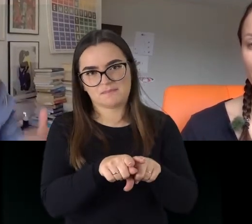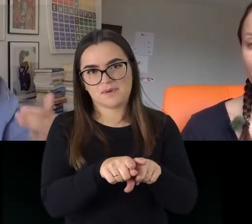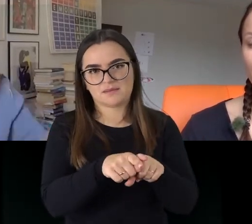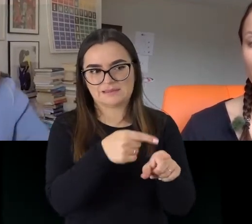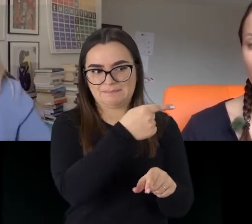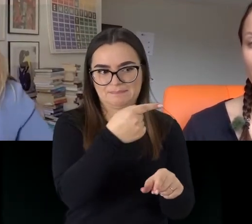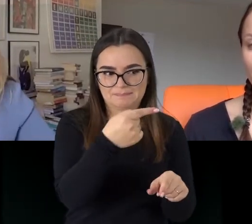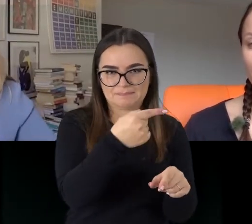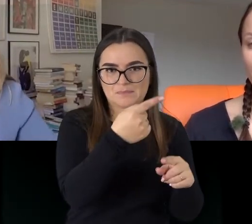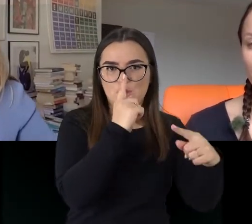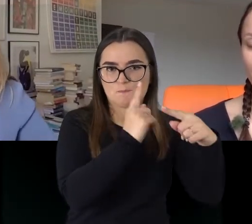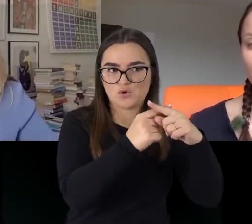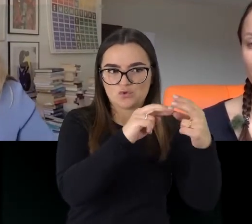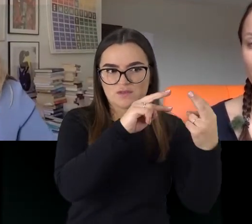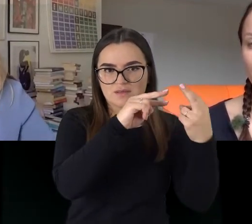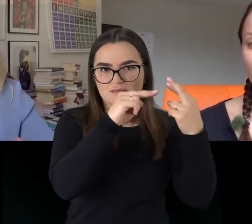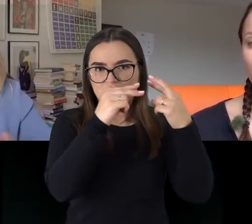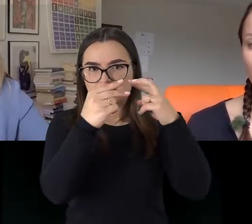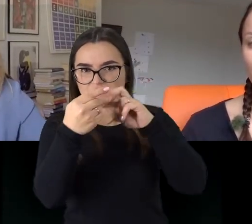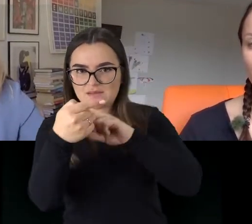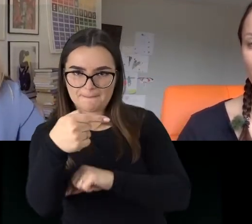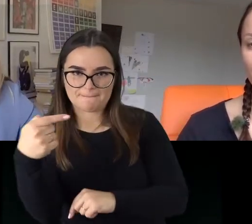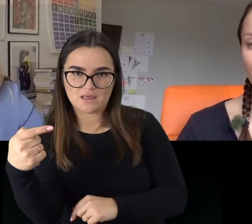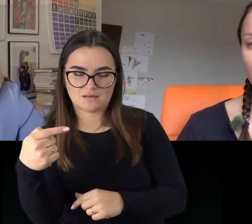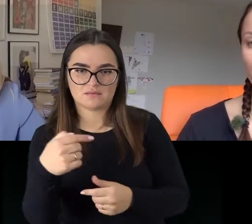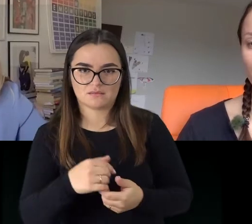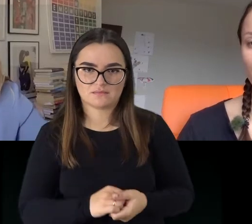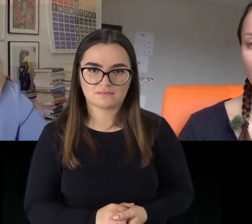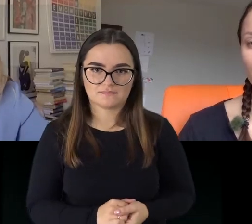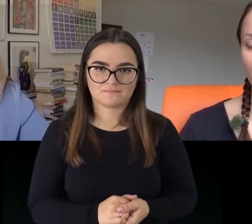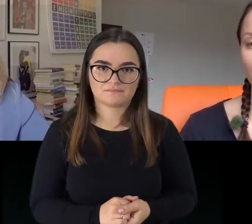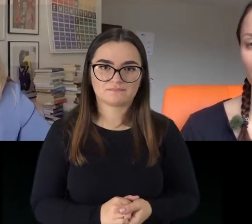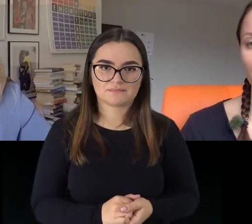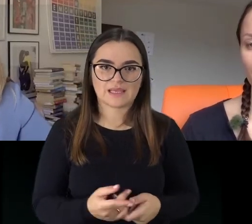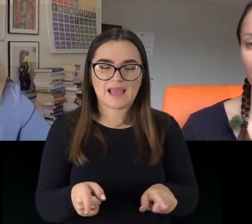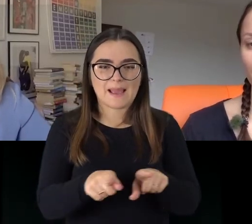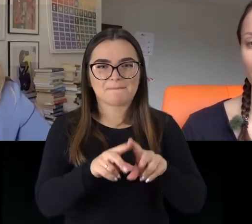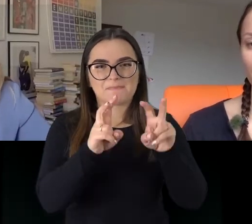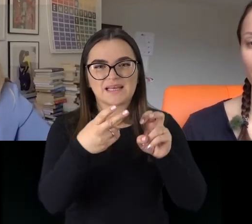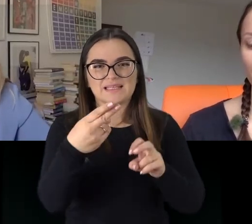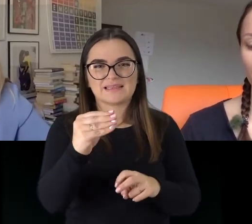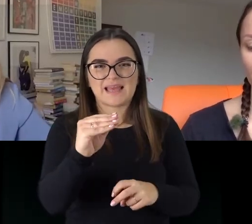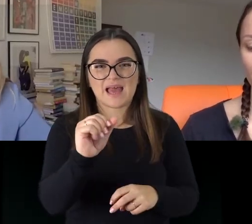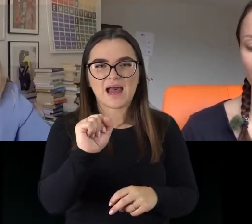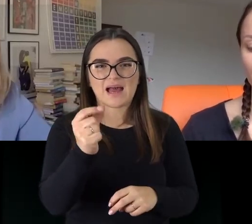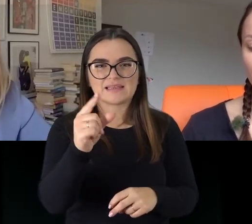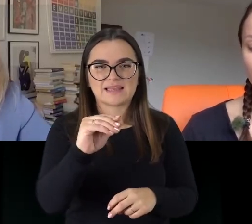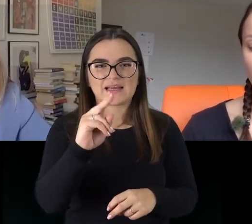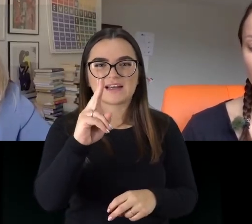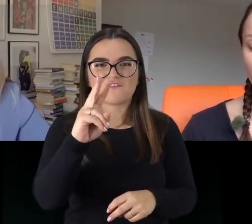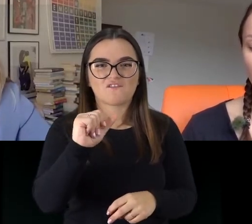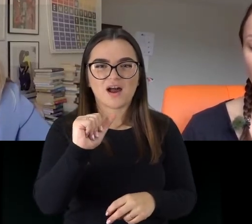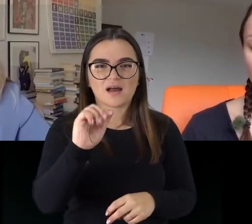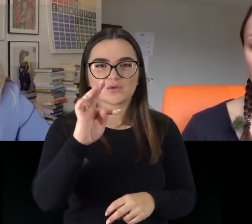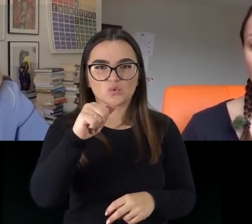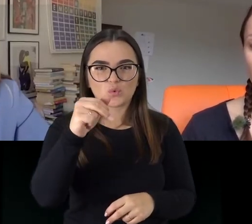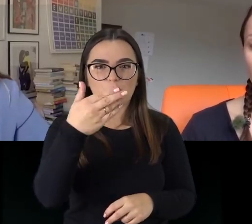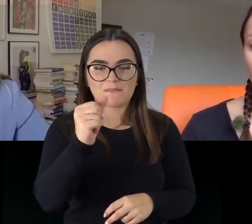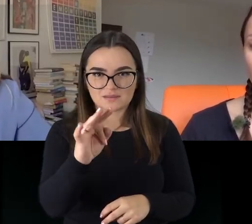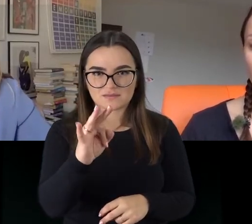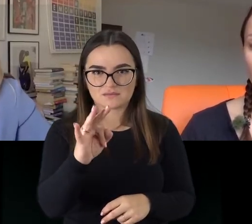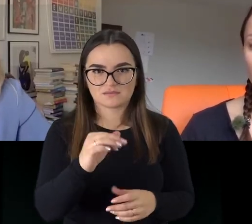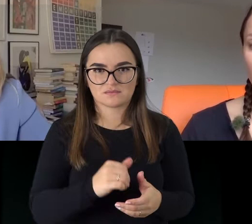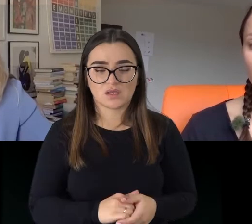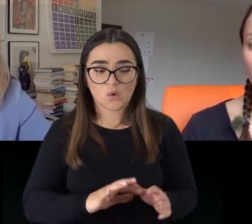iš punktų, kuriame tikrai telpa disfunkcinė šeima, tai yra neadekvatumas. Tos reakcijos yra neadekvačios. Jeigu